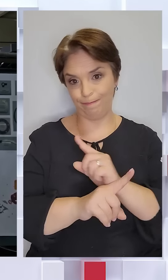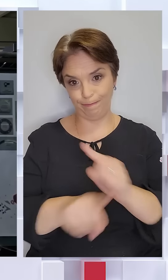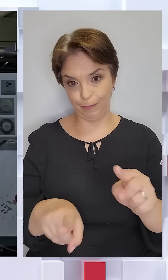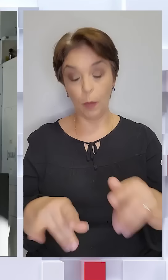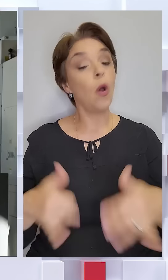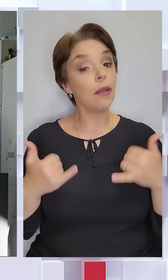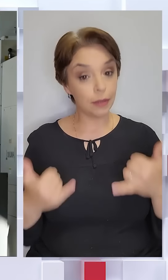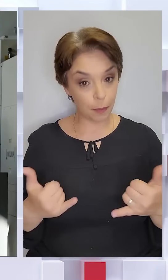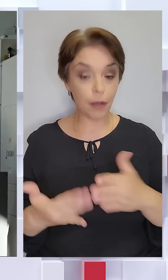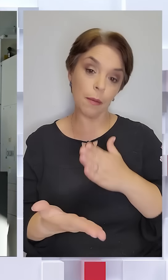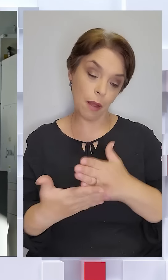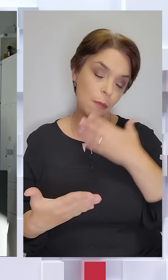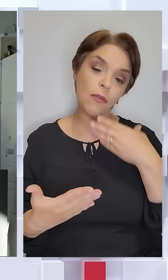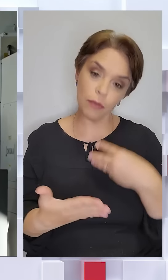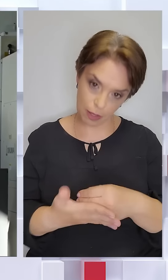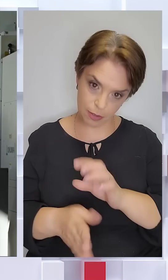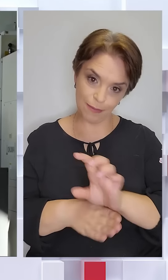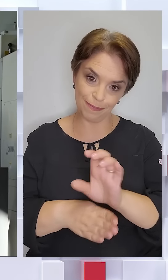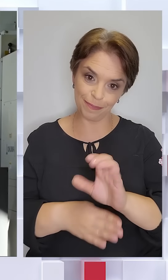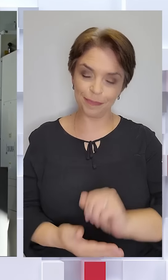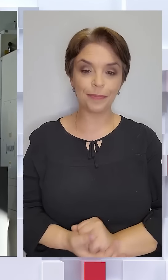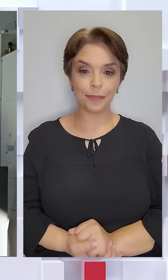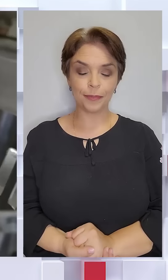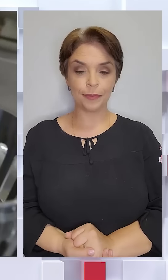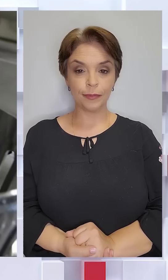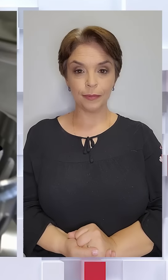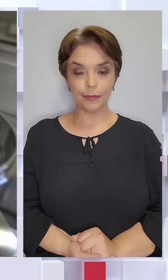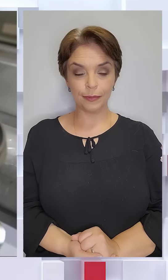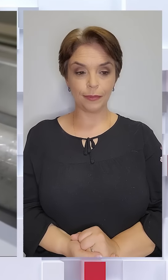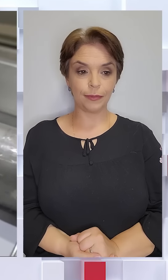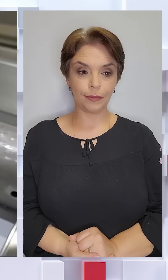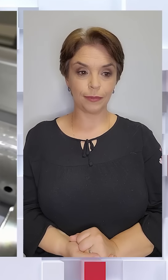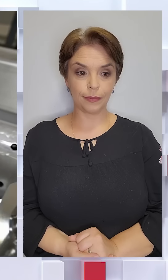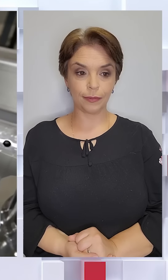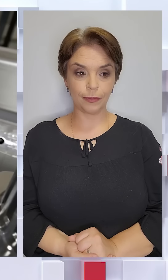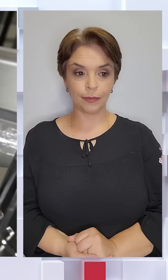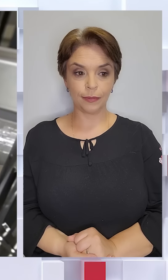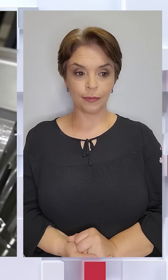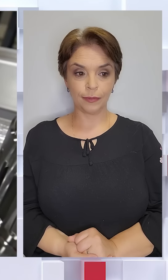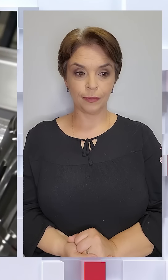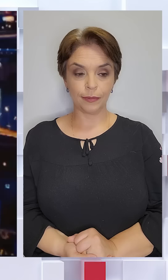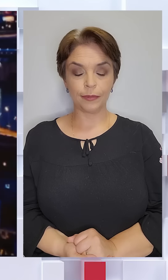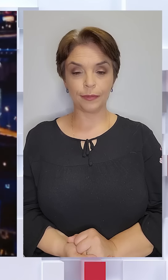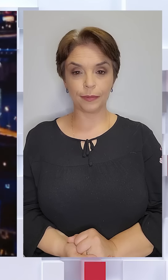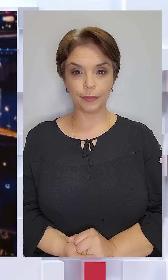доведеться, бо тепер маємо власні. Ірина Прокоф'єва, ТСН, 1+1 марафон, єдині